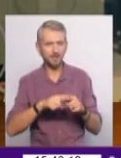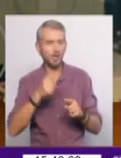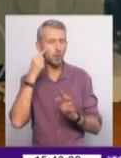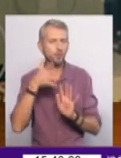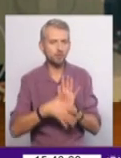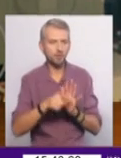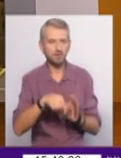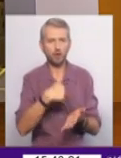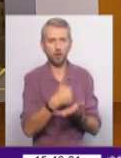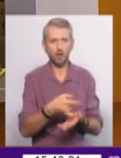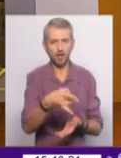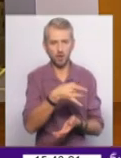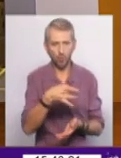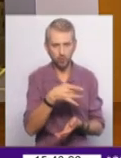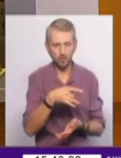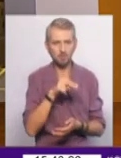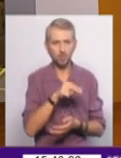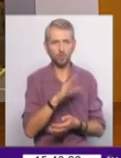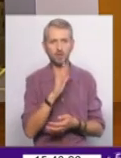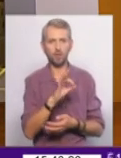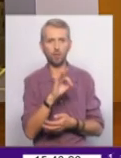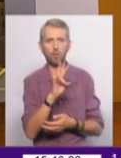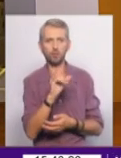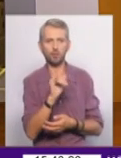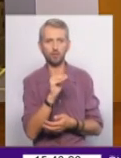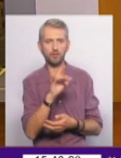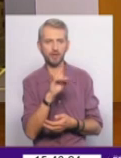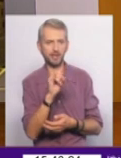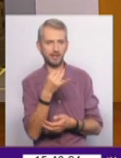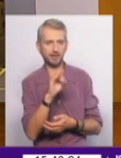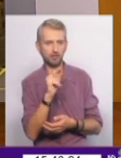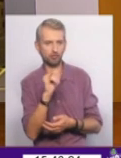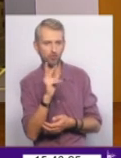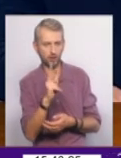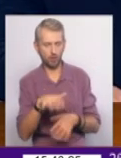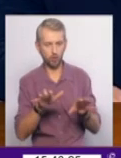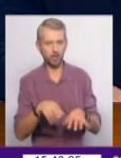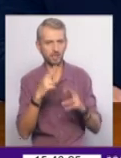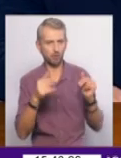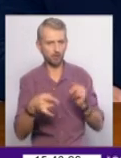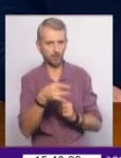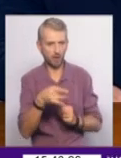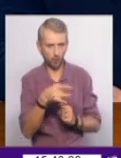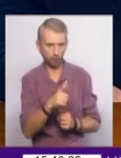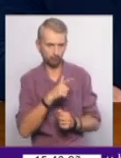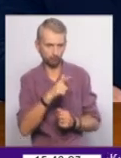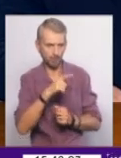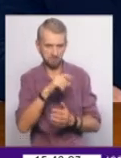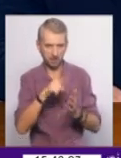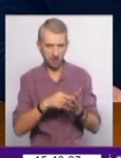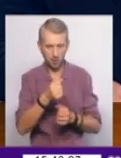розуміється і голова району Петро Васильович Анофрійчук Дніпровського району, з яким ми це питання опрацьовуємо